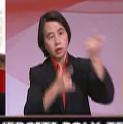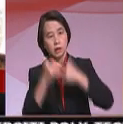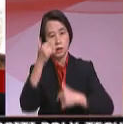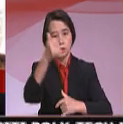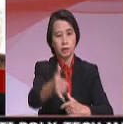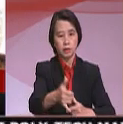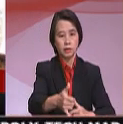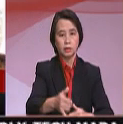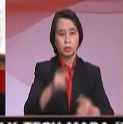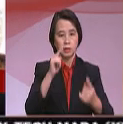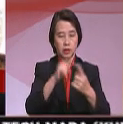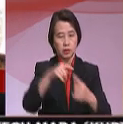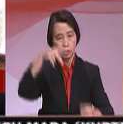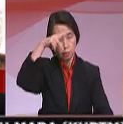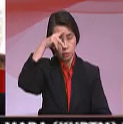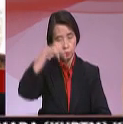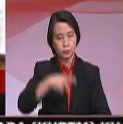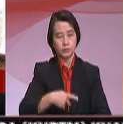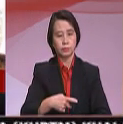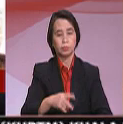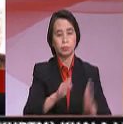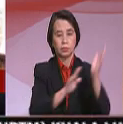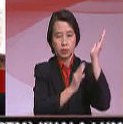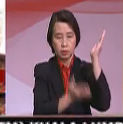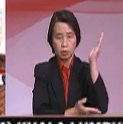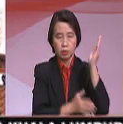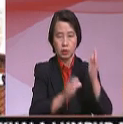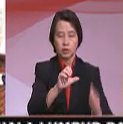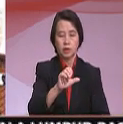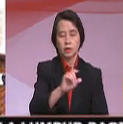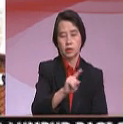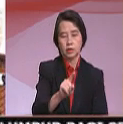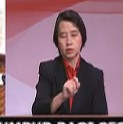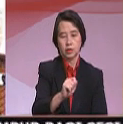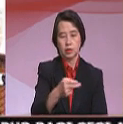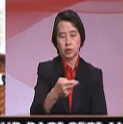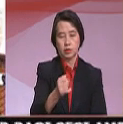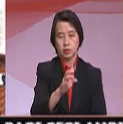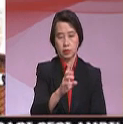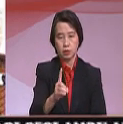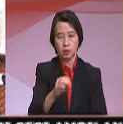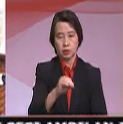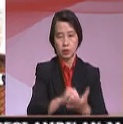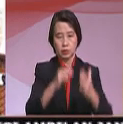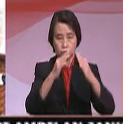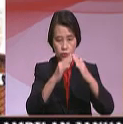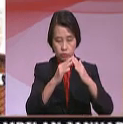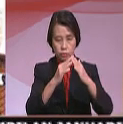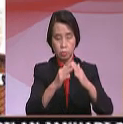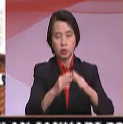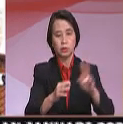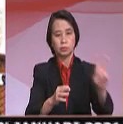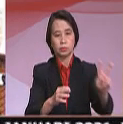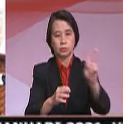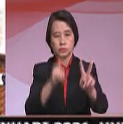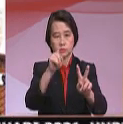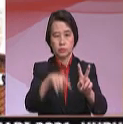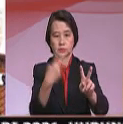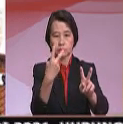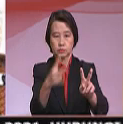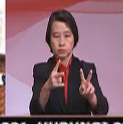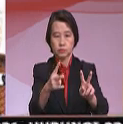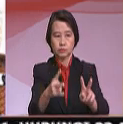kunjungan mesra terhadap putera mahkota Abu Dhabi, Sheikh Muhammad Zayed Al Nahyan di kediaman rasminya pada 22 Disember